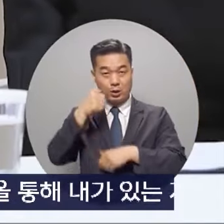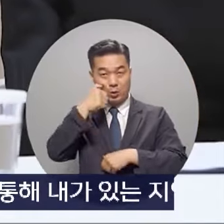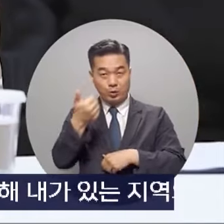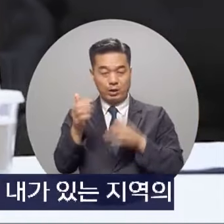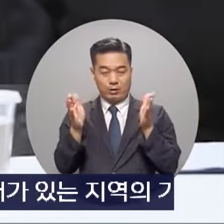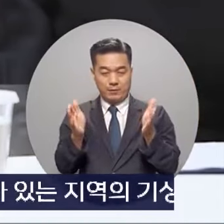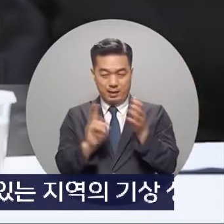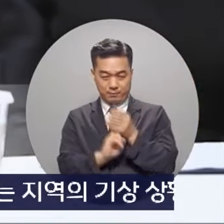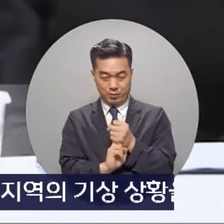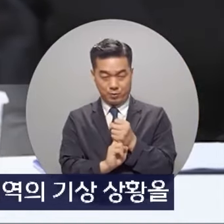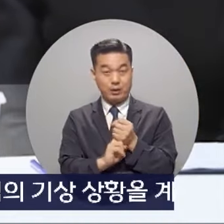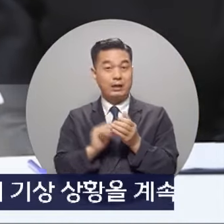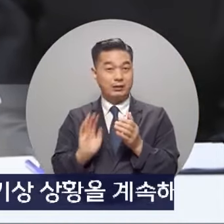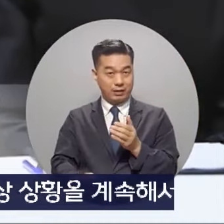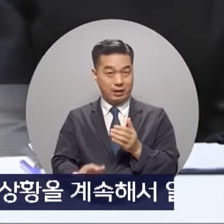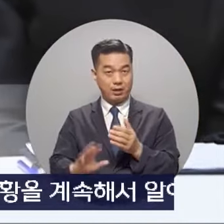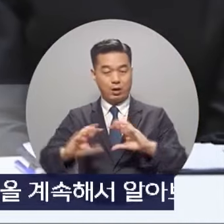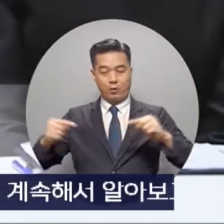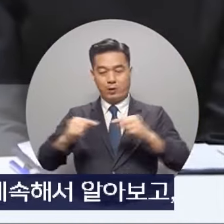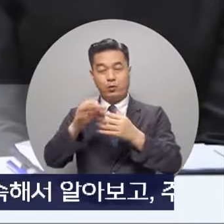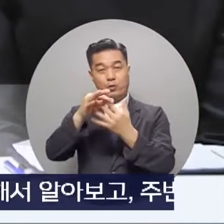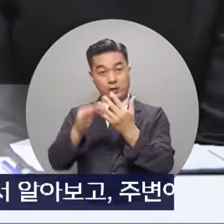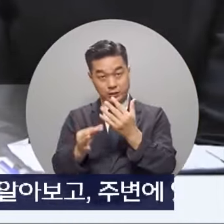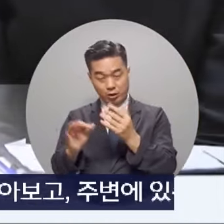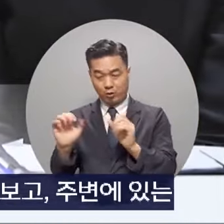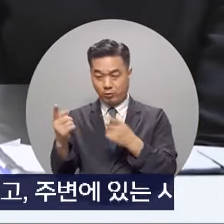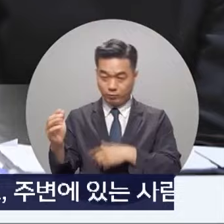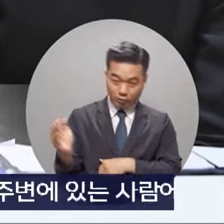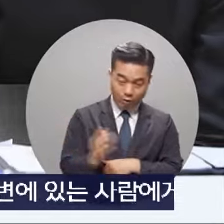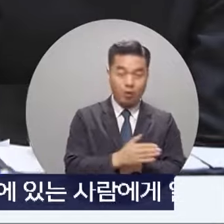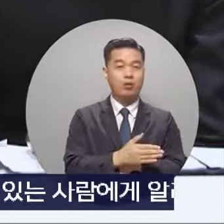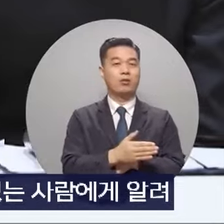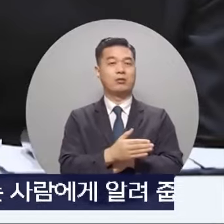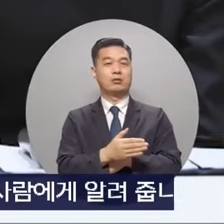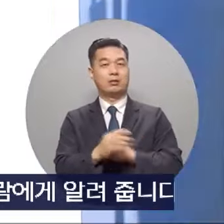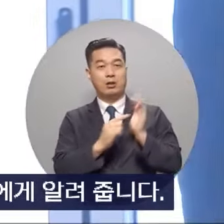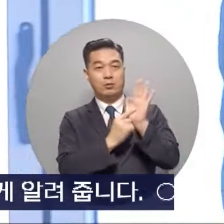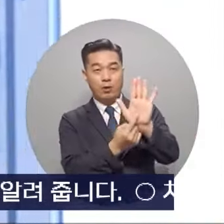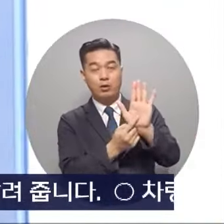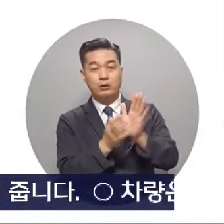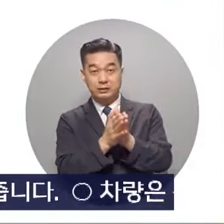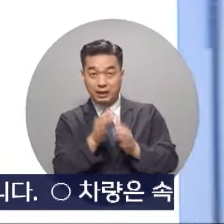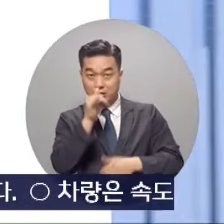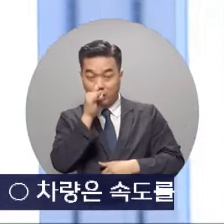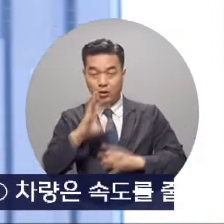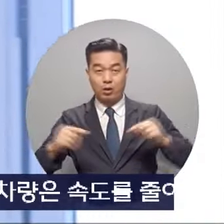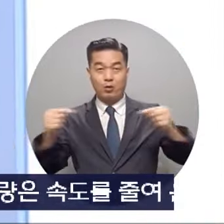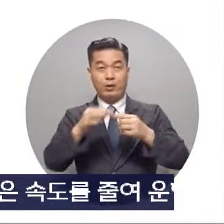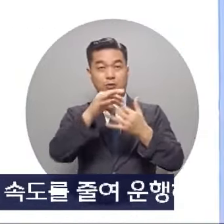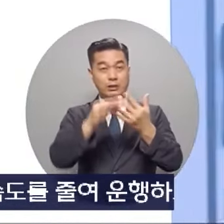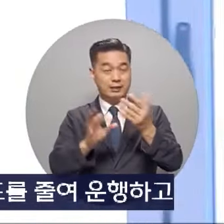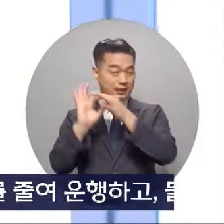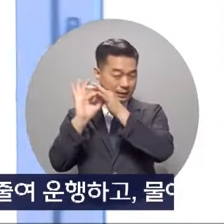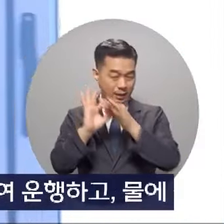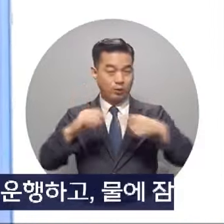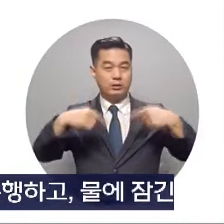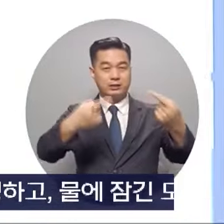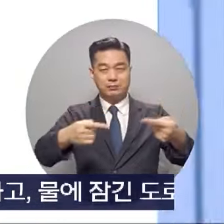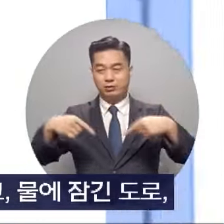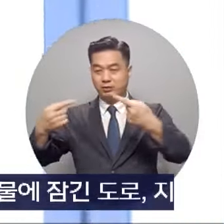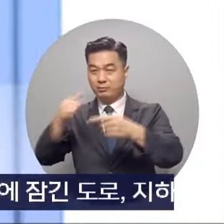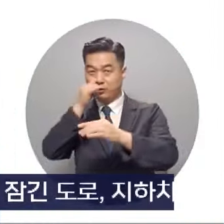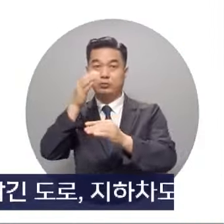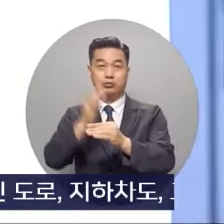5월 외교일정 계기로 대중의 모습을 드러내기 했 이후 외교 일정엔 빠짐없이 참석했고